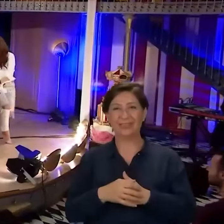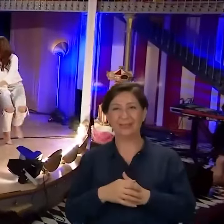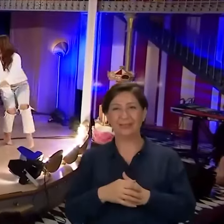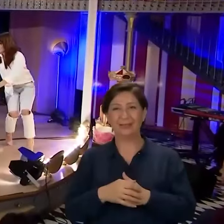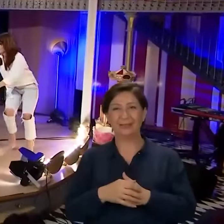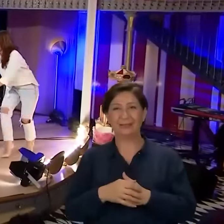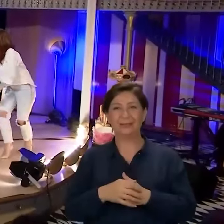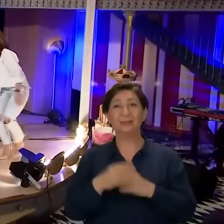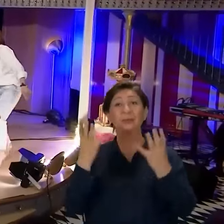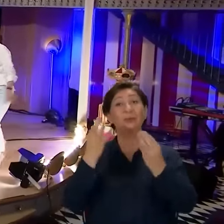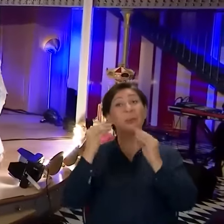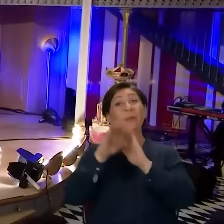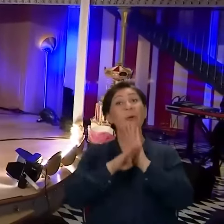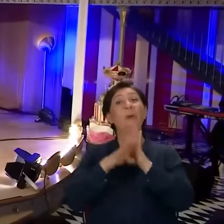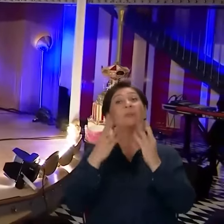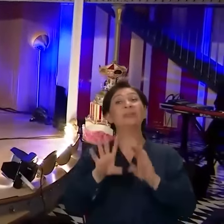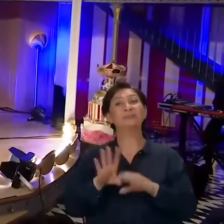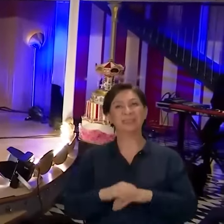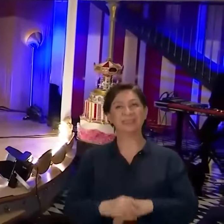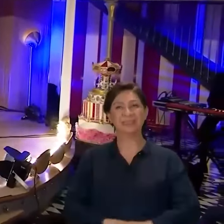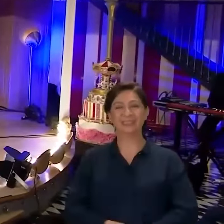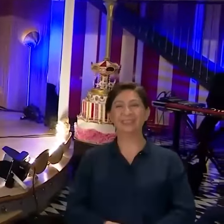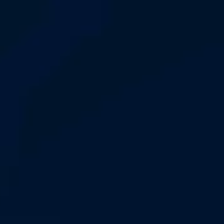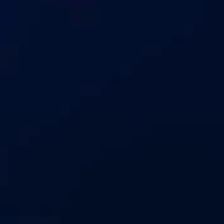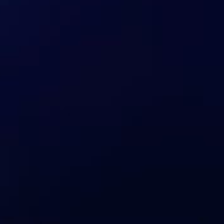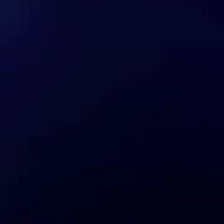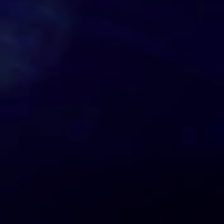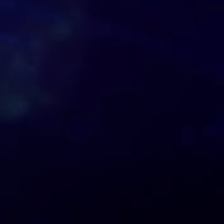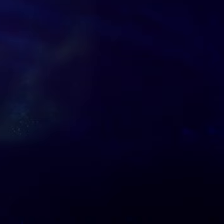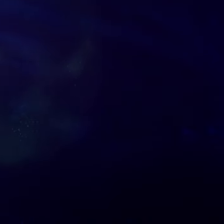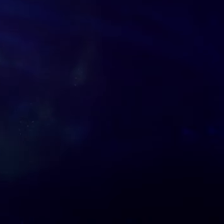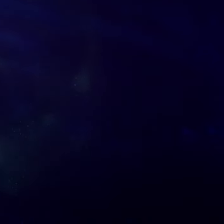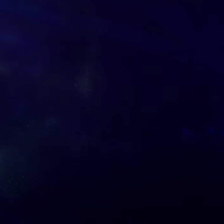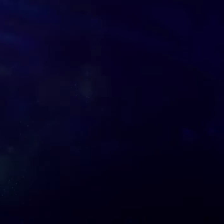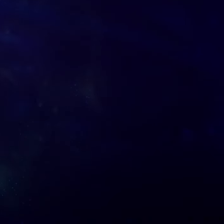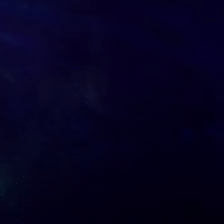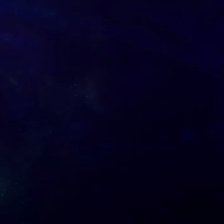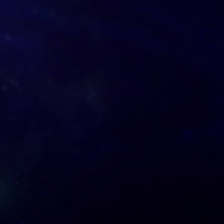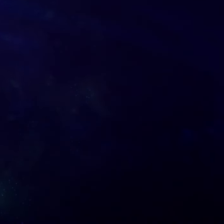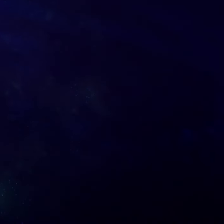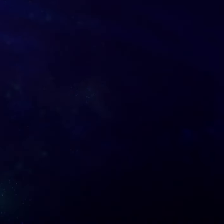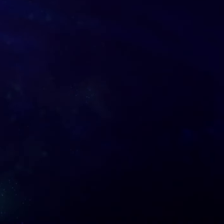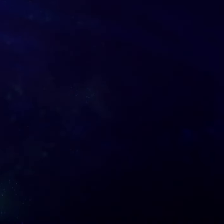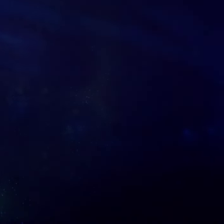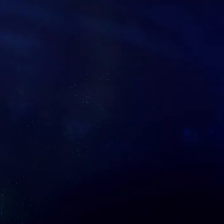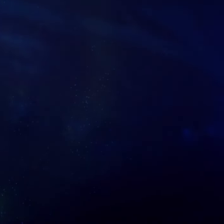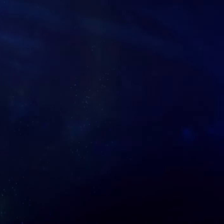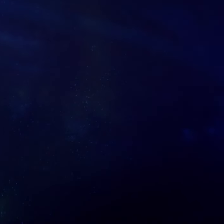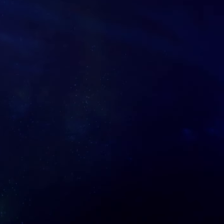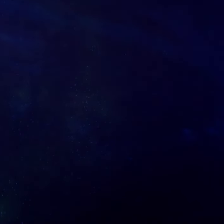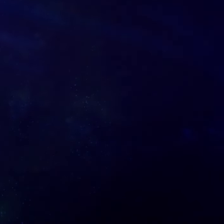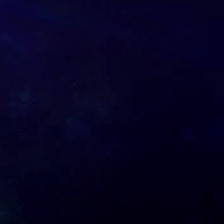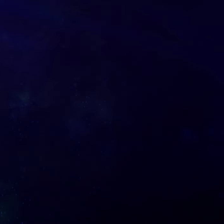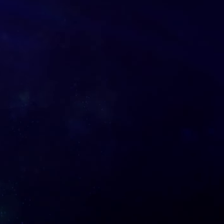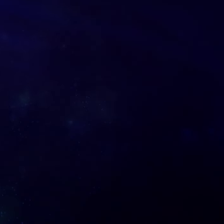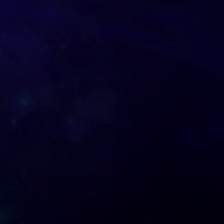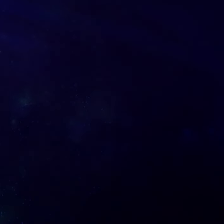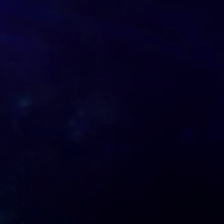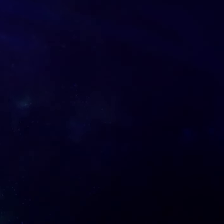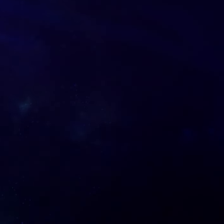Harbiden bir program olmaz mı hakikaten? Peki.